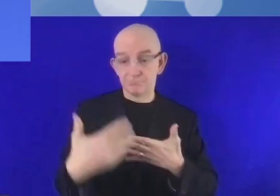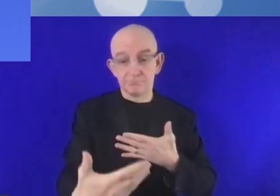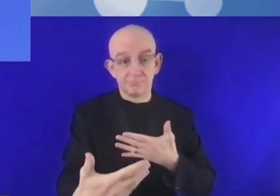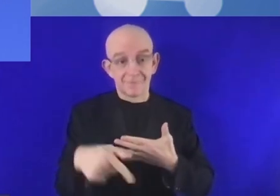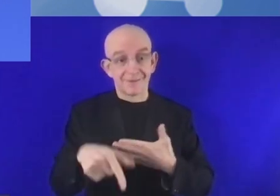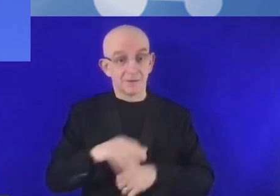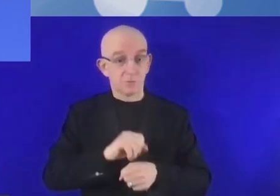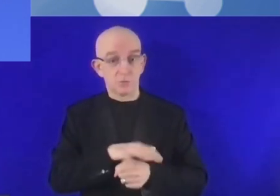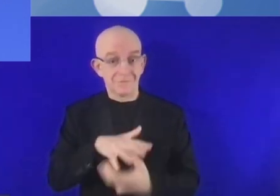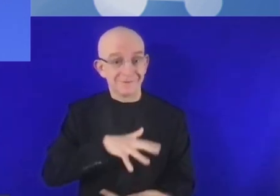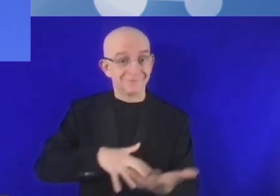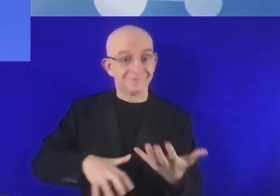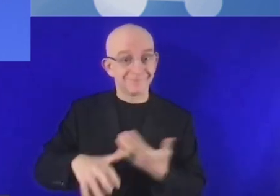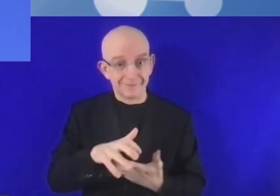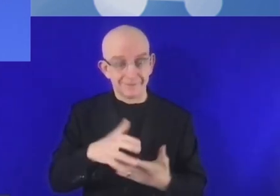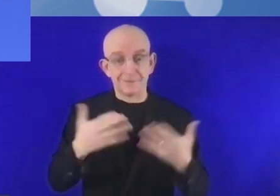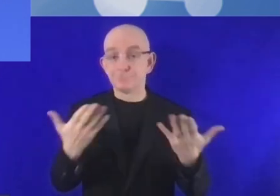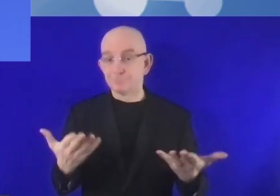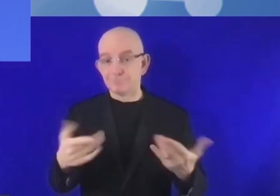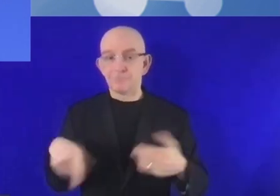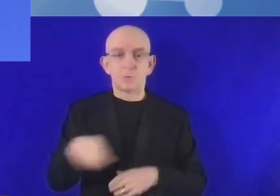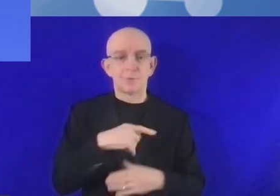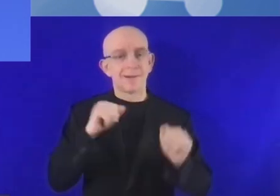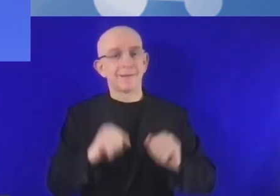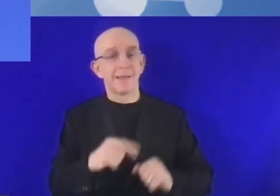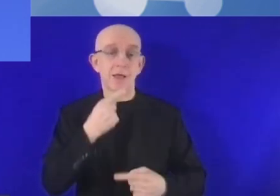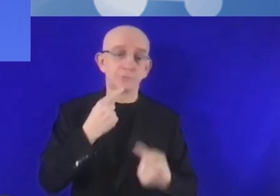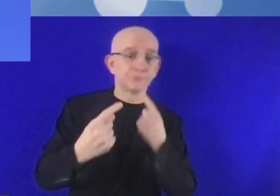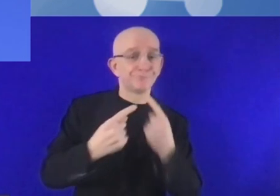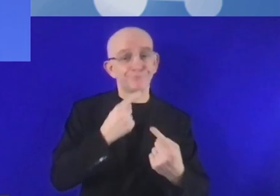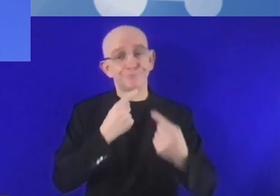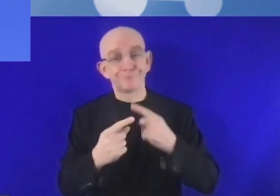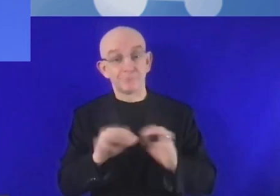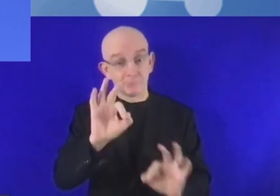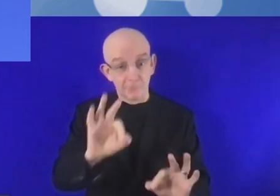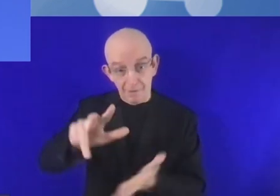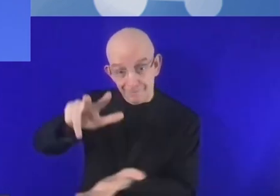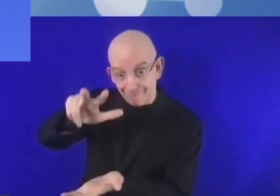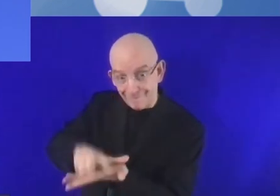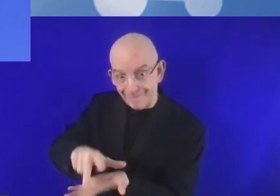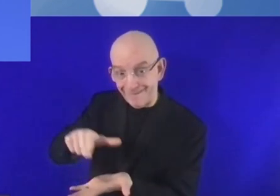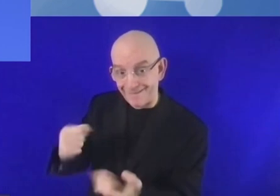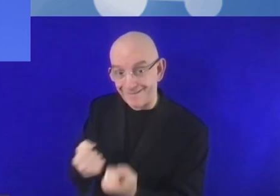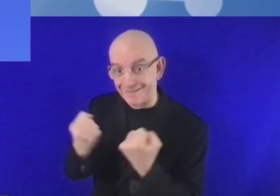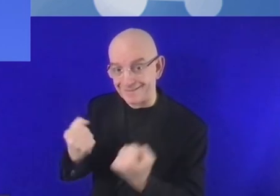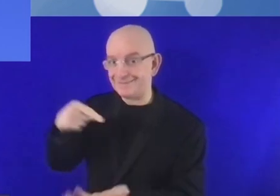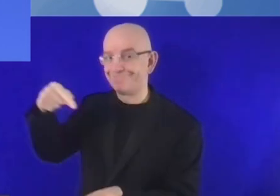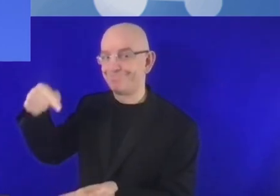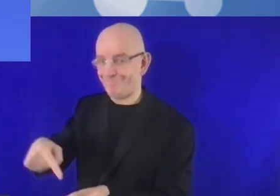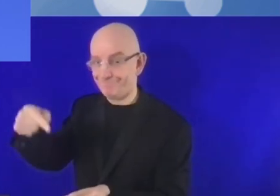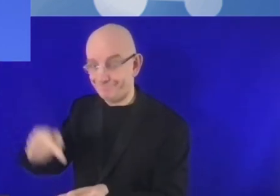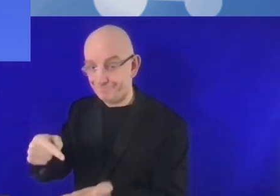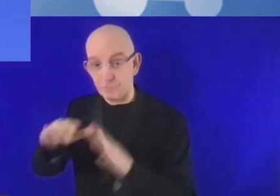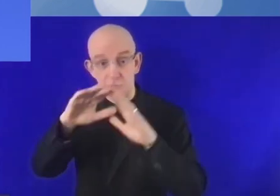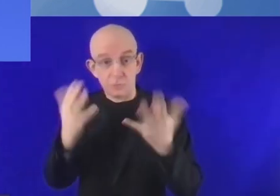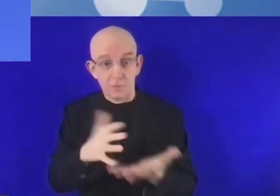nowej, cyfrowej przyszłości świata w trakcie kryzysu związanego z pandemią COVID-19. Oczywiście